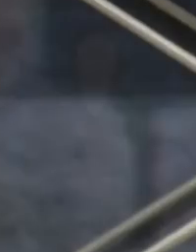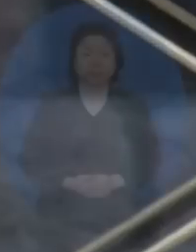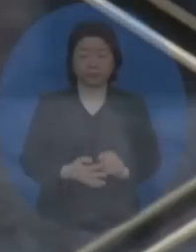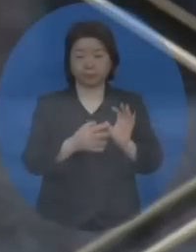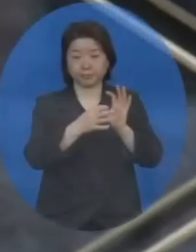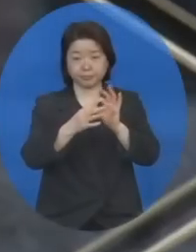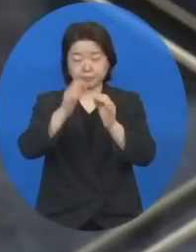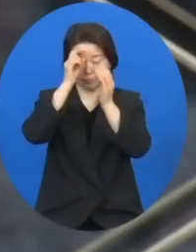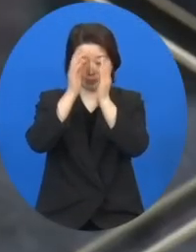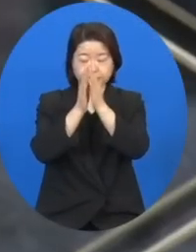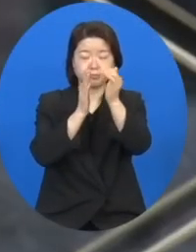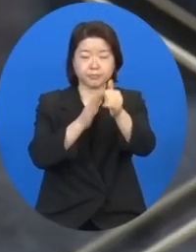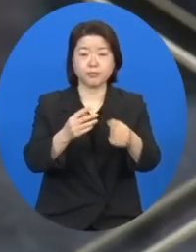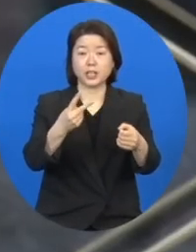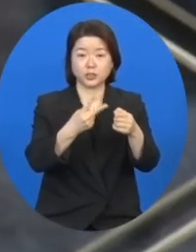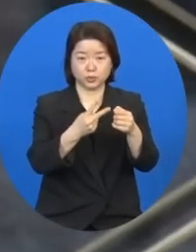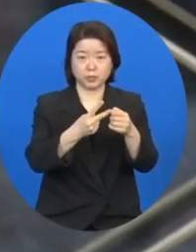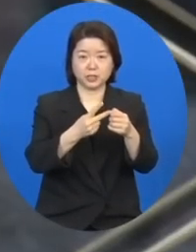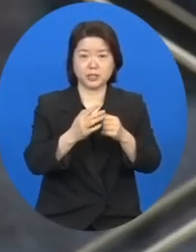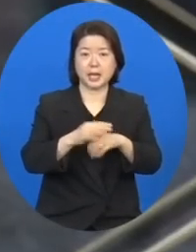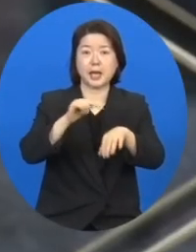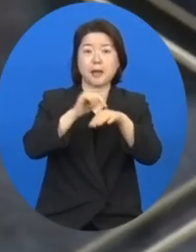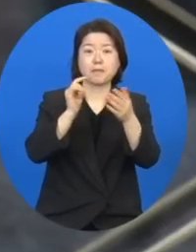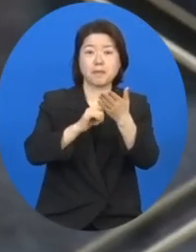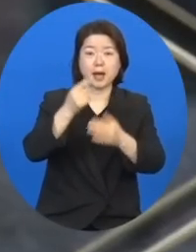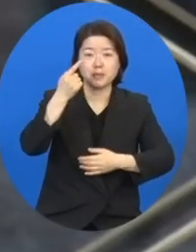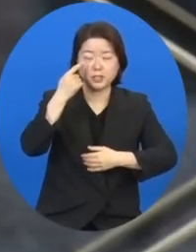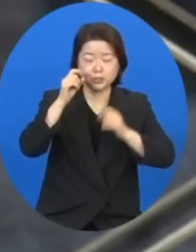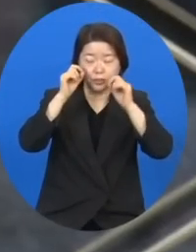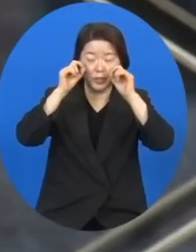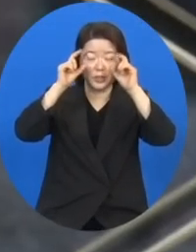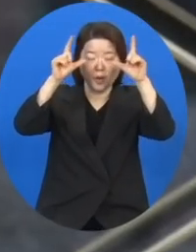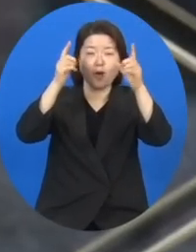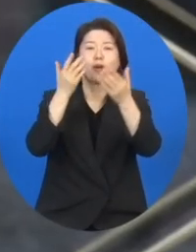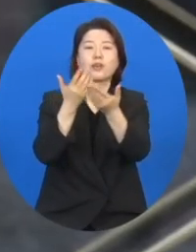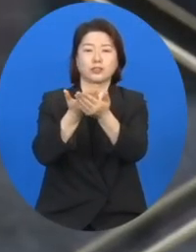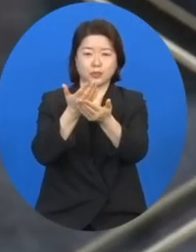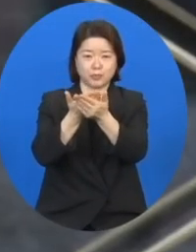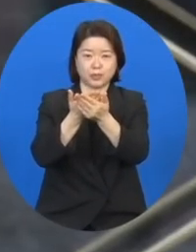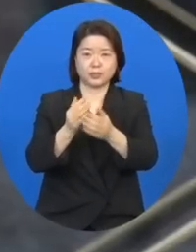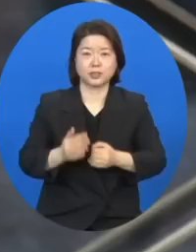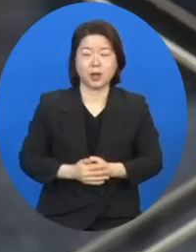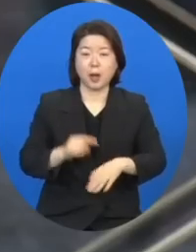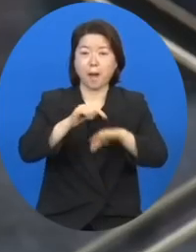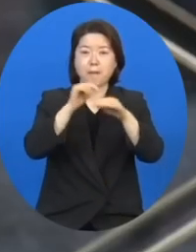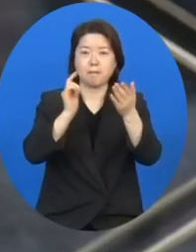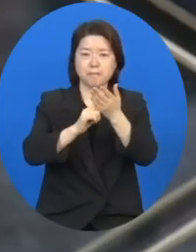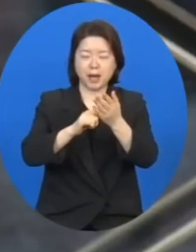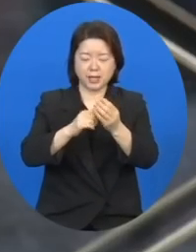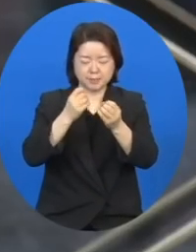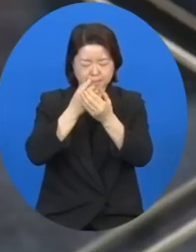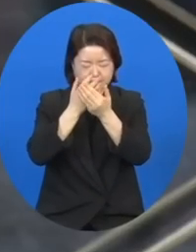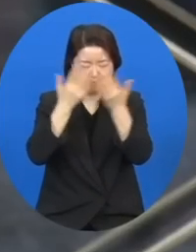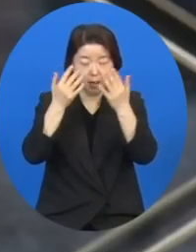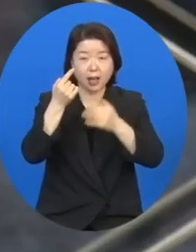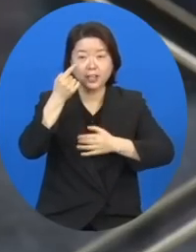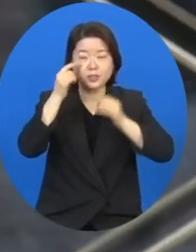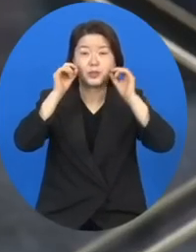계속해서 기도합니다. 우리 두 번째는 마음의 눈을 열어주옵소서. 마음의 눈을 밝히